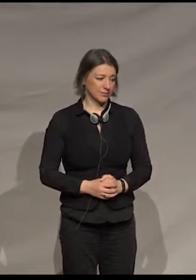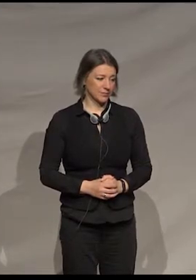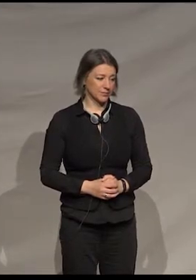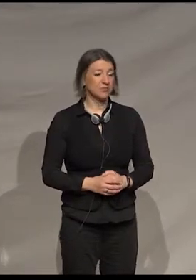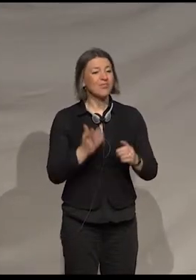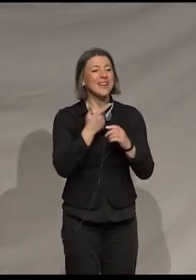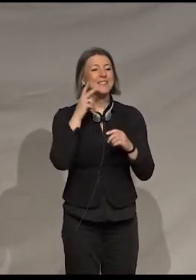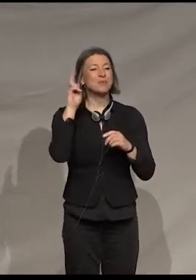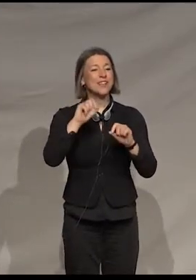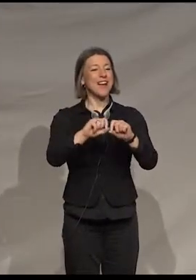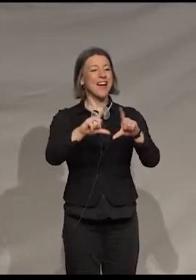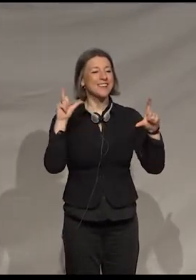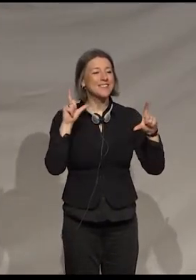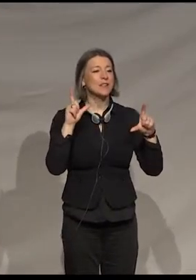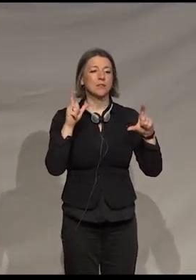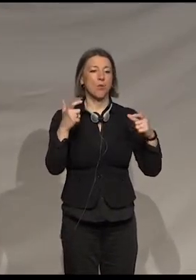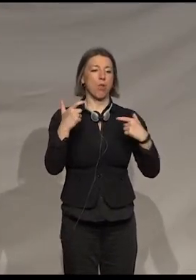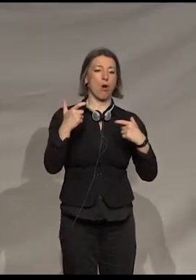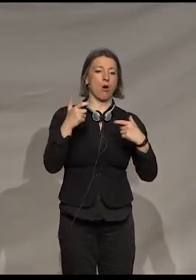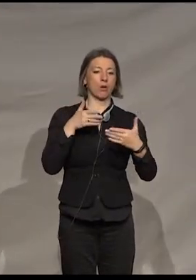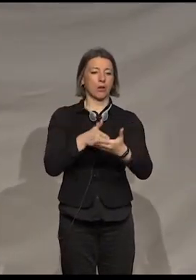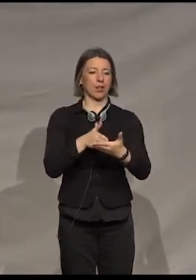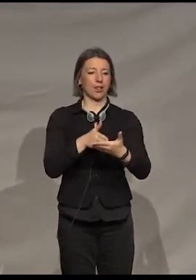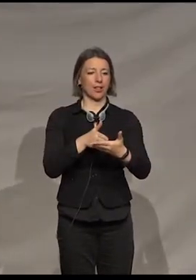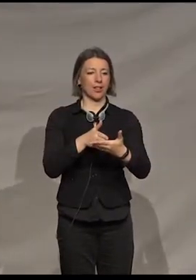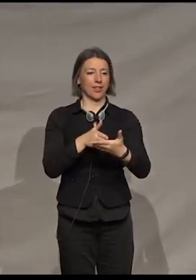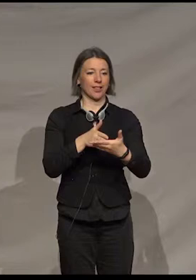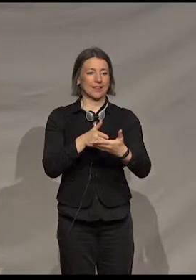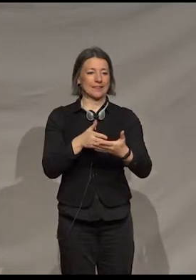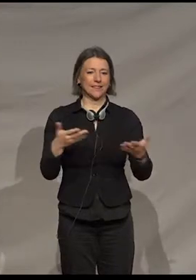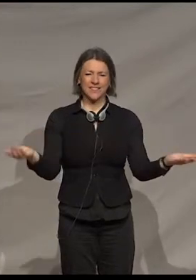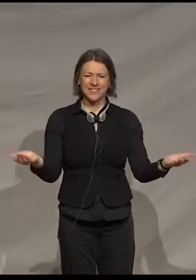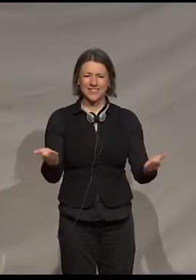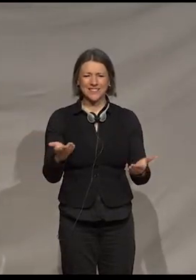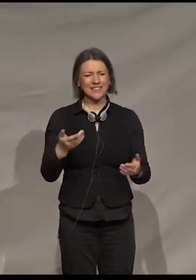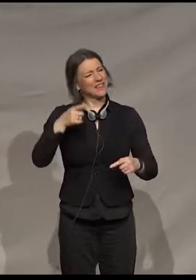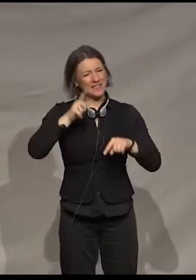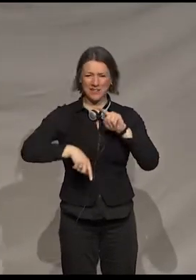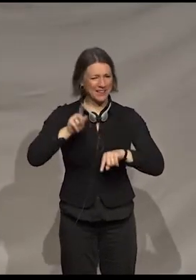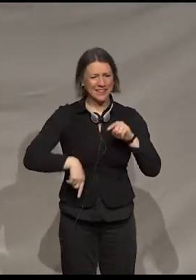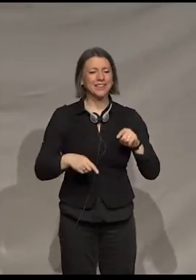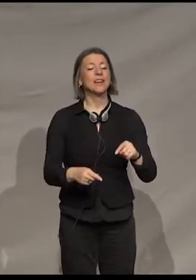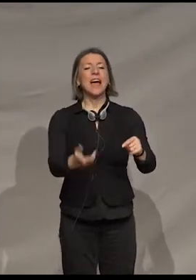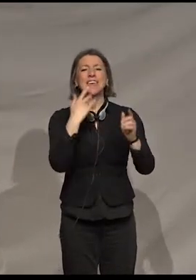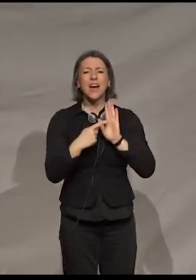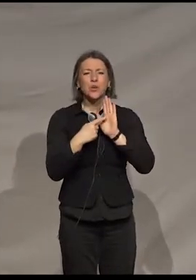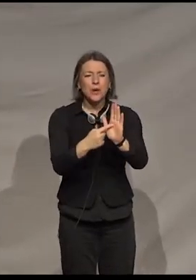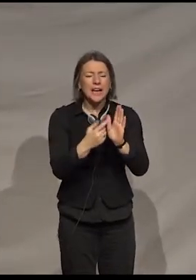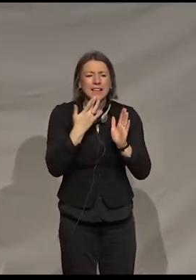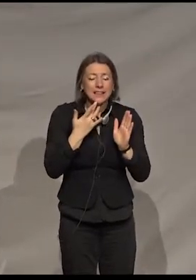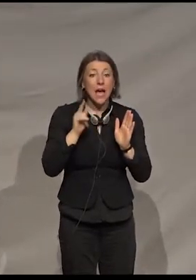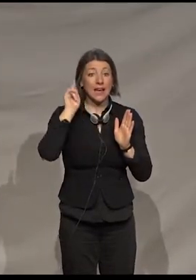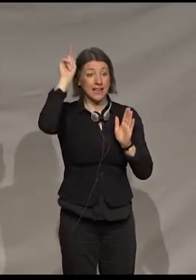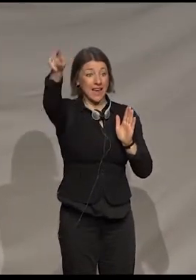Přihlášení blokováno. Takže jde vidět, že dneska vás tímto všechny pozvu k našemu prezentačnímu stolku,